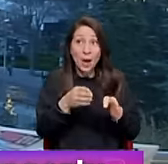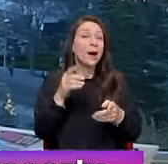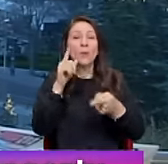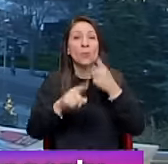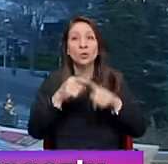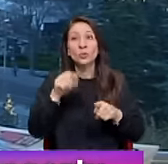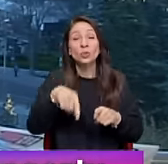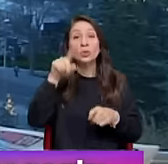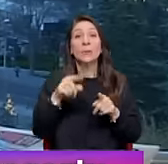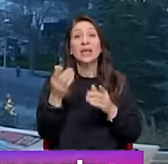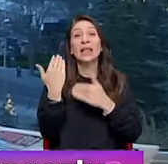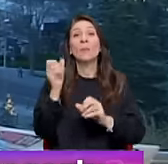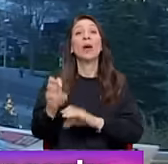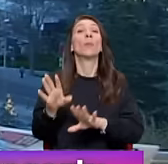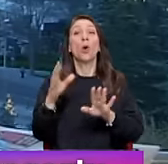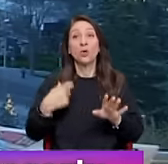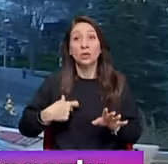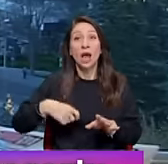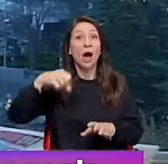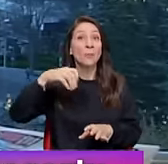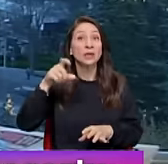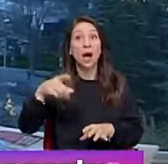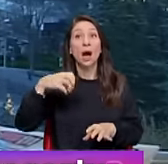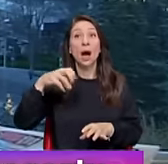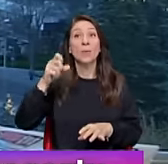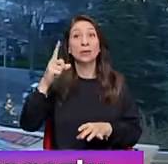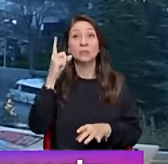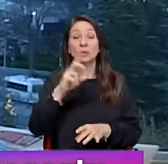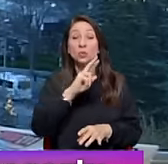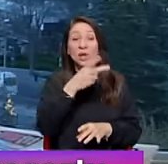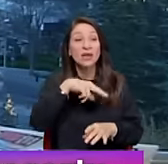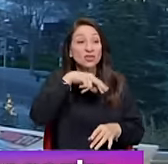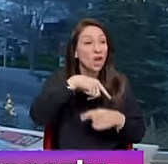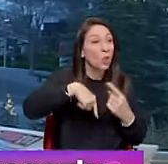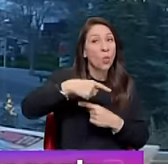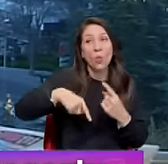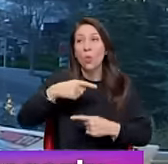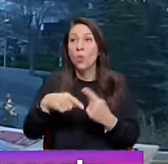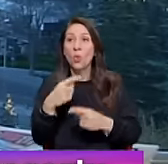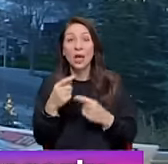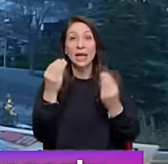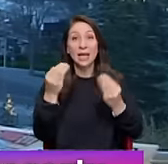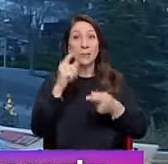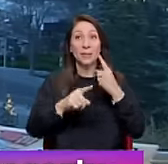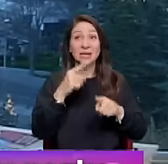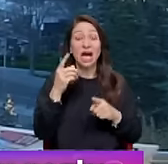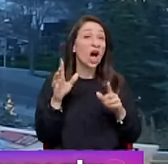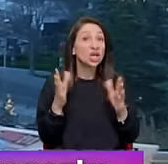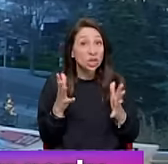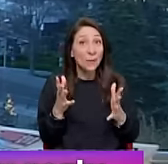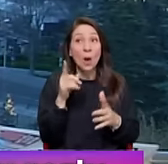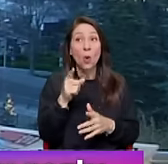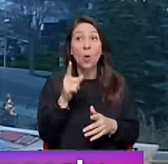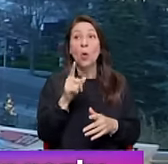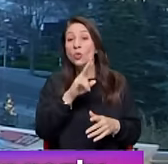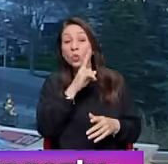gündemi geride bırakamıyor. Özellikle AK Parti, AK Parti bir günah keçisi arıyor. Aynı zamanda İYİ Parti'de acaba o